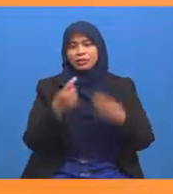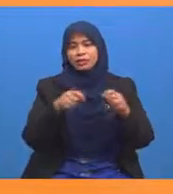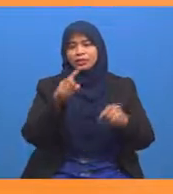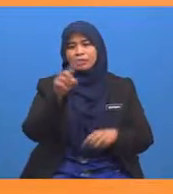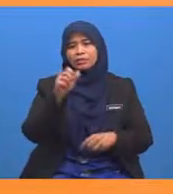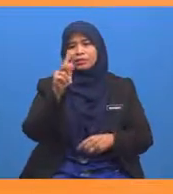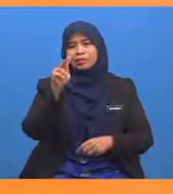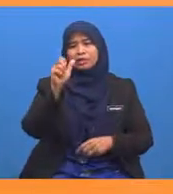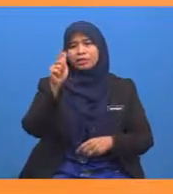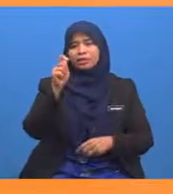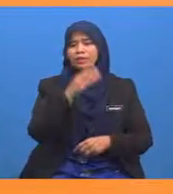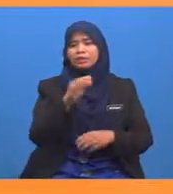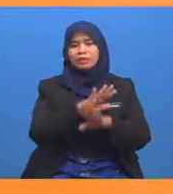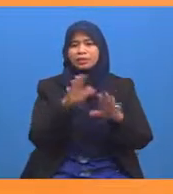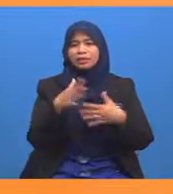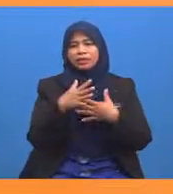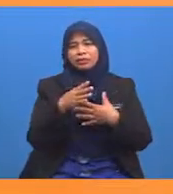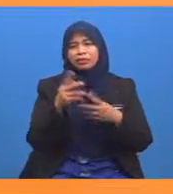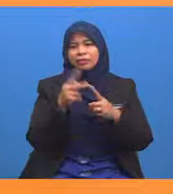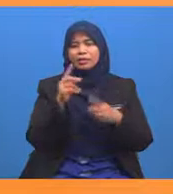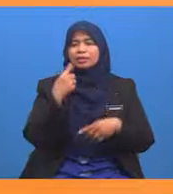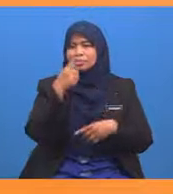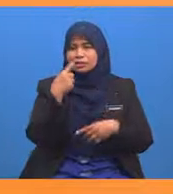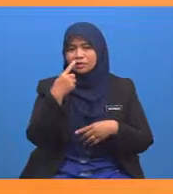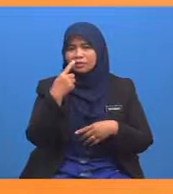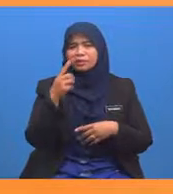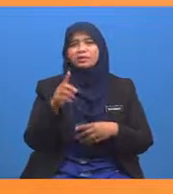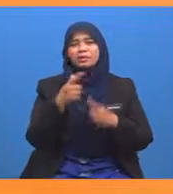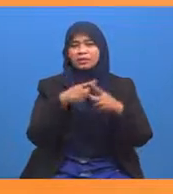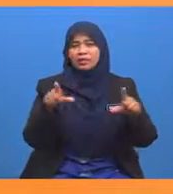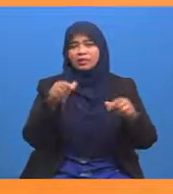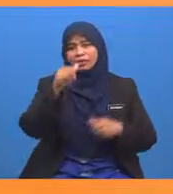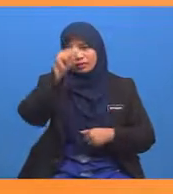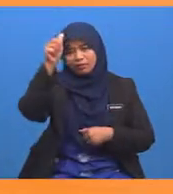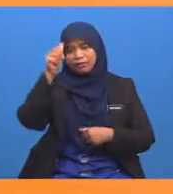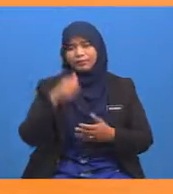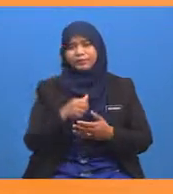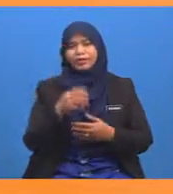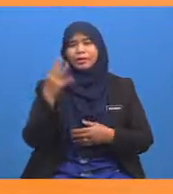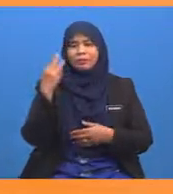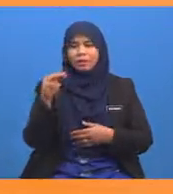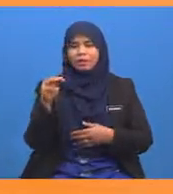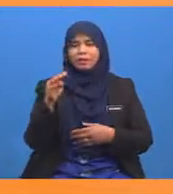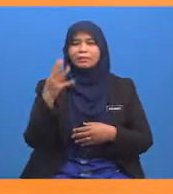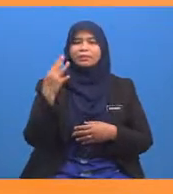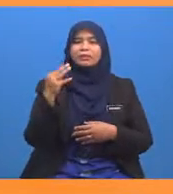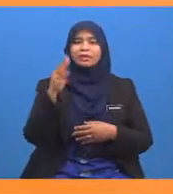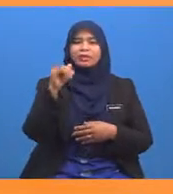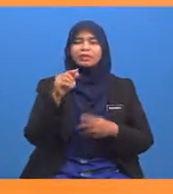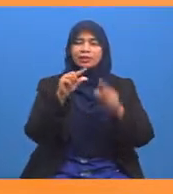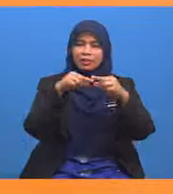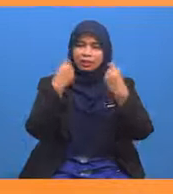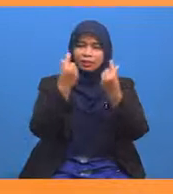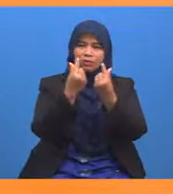dan tidak takut yakni kepada sesiapa pun selain Allah. Maka merekalah yang